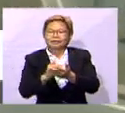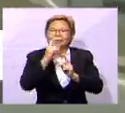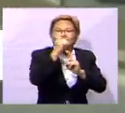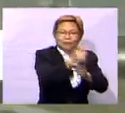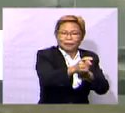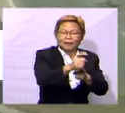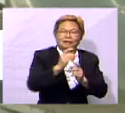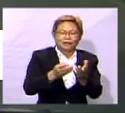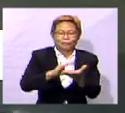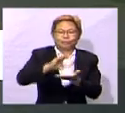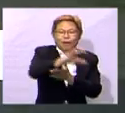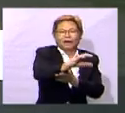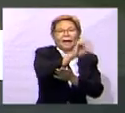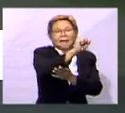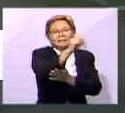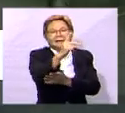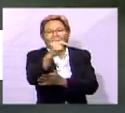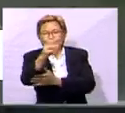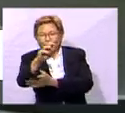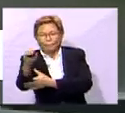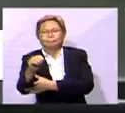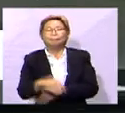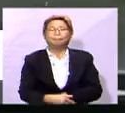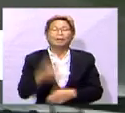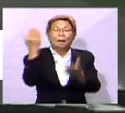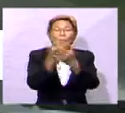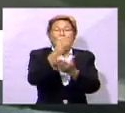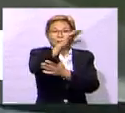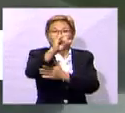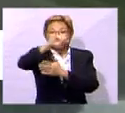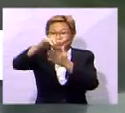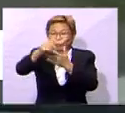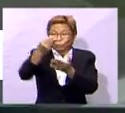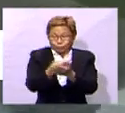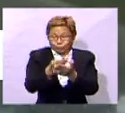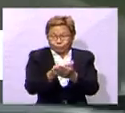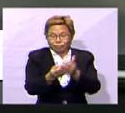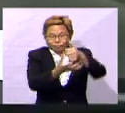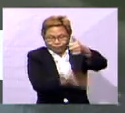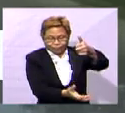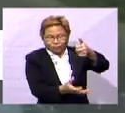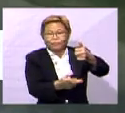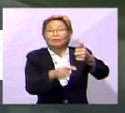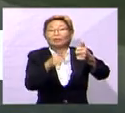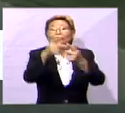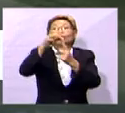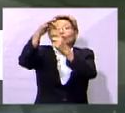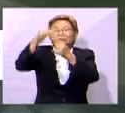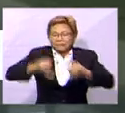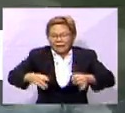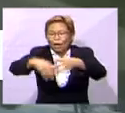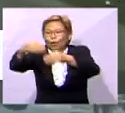suruhanjaya komunikasi dan multimedia skmm hampir r00 juta pula dikhususkan untuk projek Jalan luar